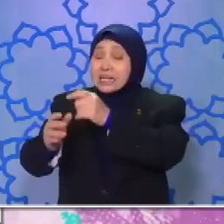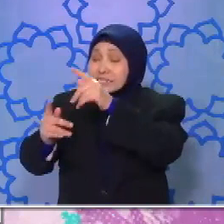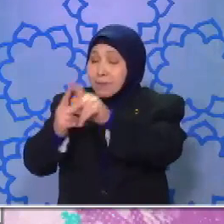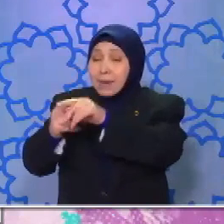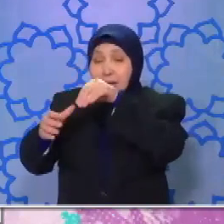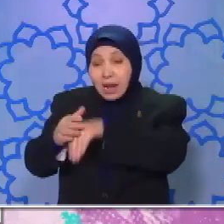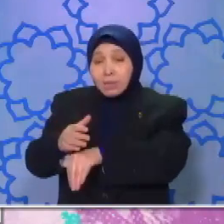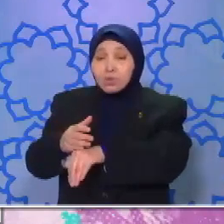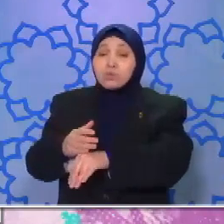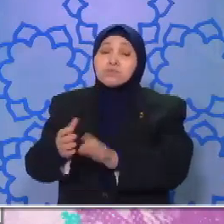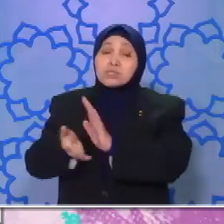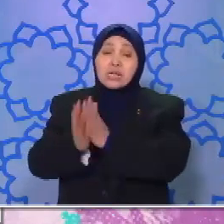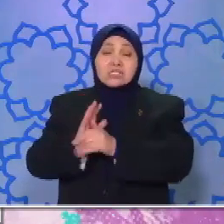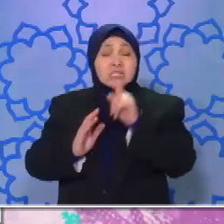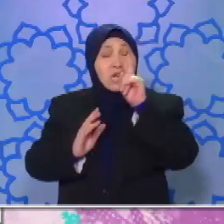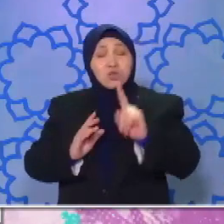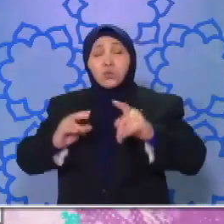كنزهما